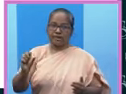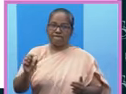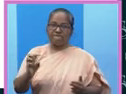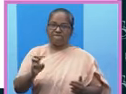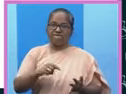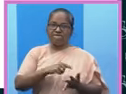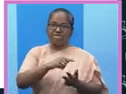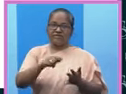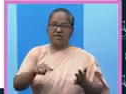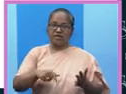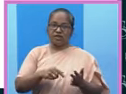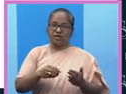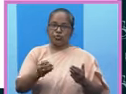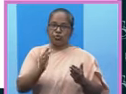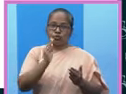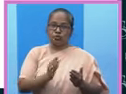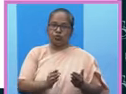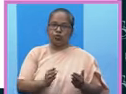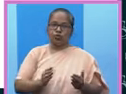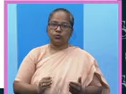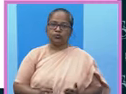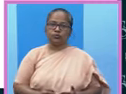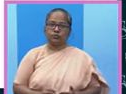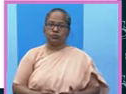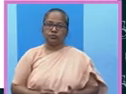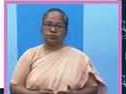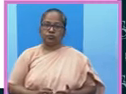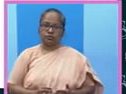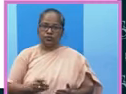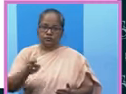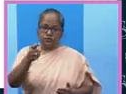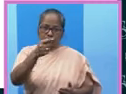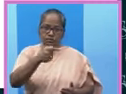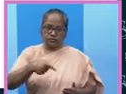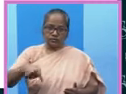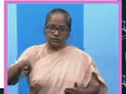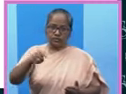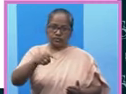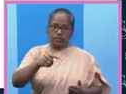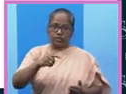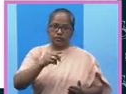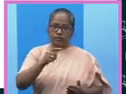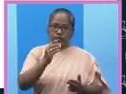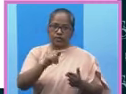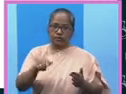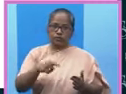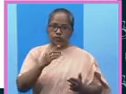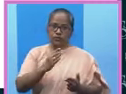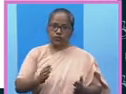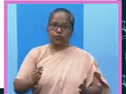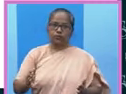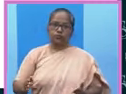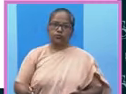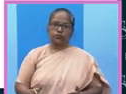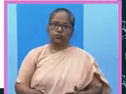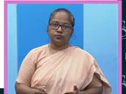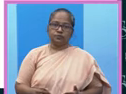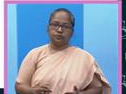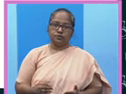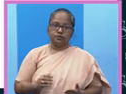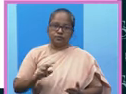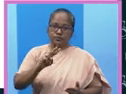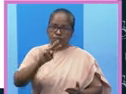வட்ட துண்டு. நான் கொண்டு பிரிக்கும்போது கிடைக்கக்கூடிய அந்த துண்டுகளுக்கு தான் என்ன பேர்? வட்ட துண்டு. இப்போ இந்த நான் கொண்டு